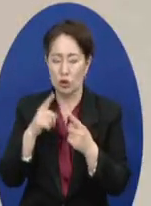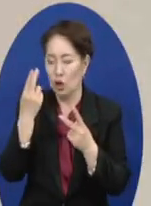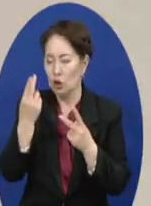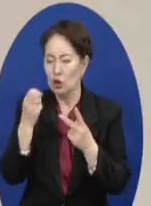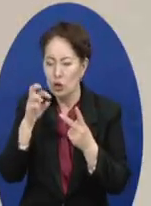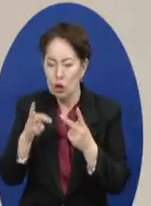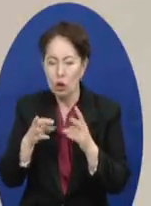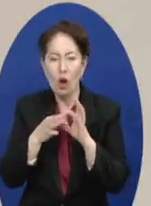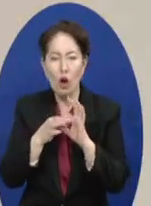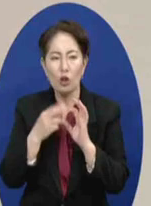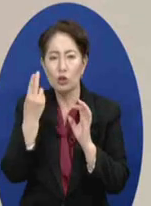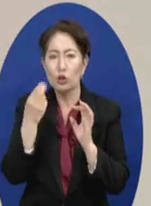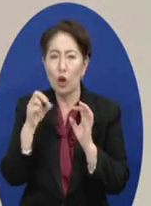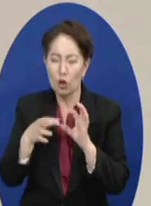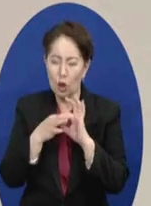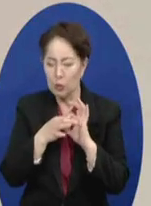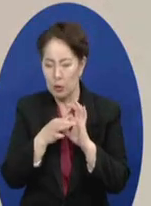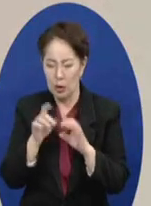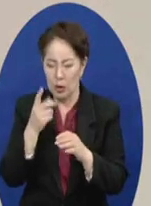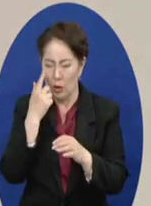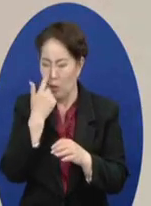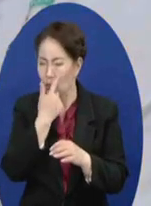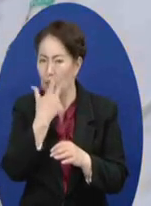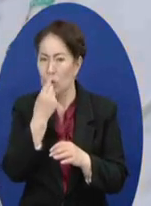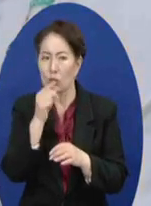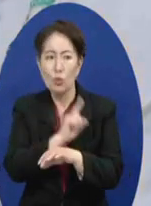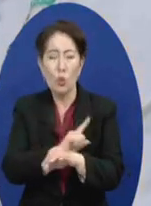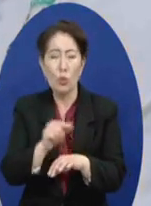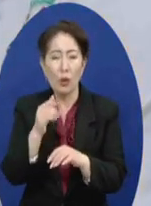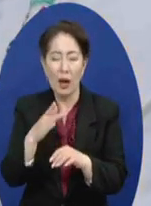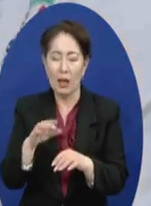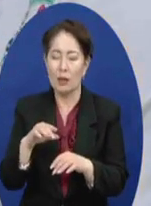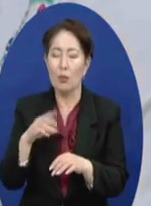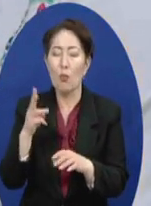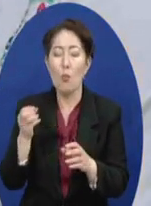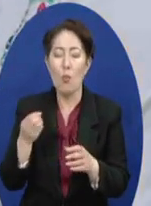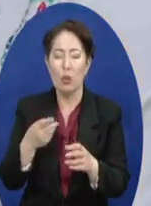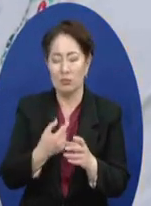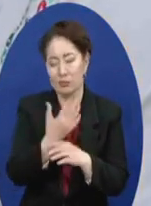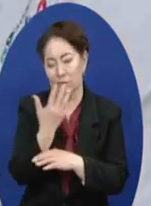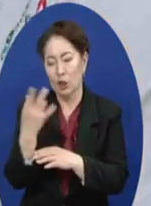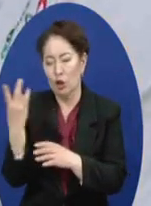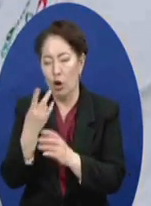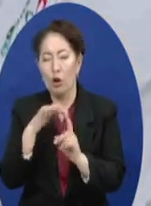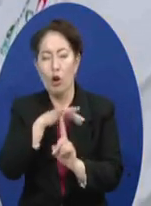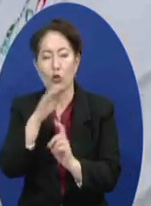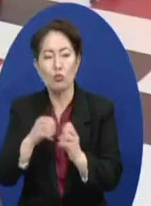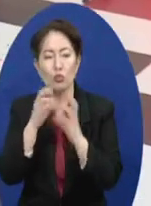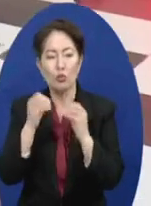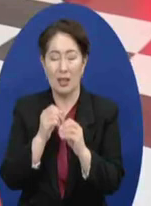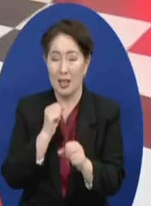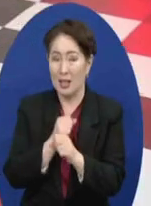эсрэг бодит үр дүн гаргахын тулд мод тарих, төгөл бий болох зэрэг ногоон орчныг нэмэгдүүлэх үр дүнтэй